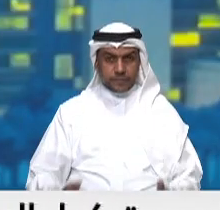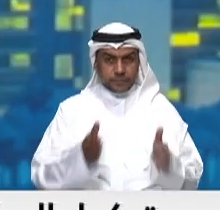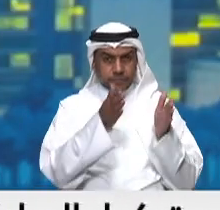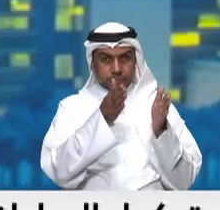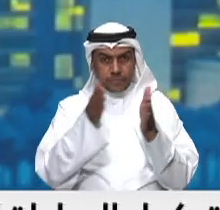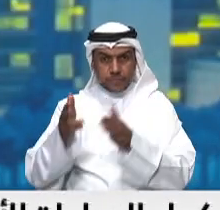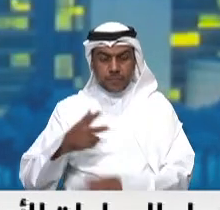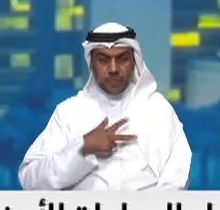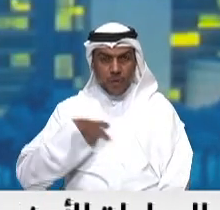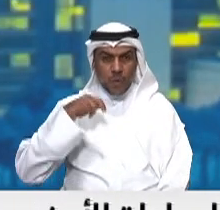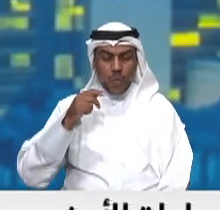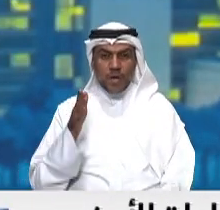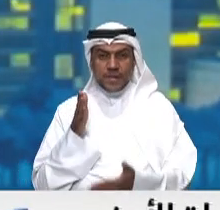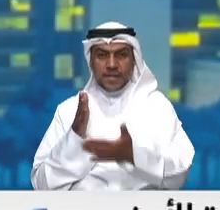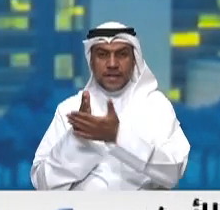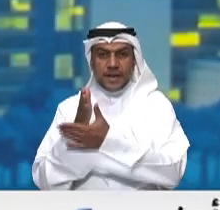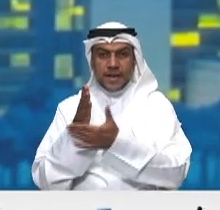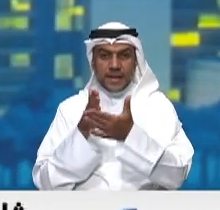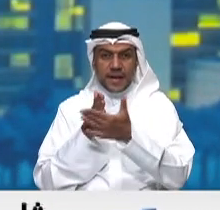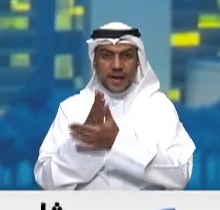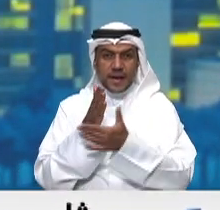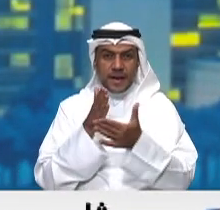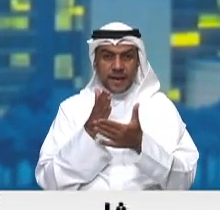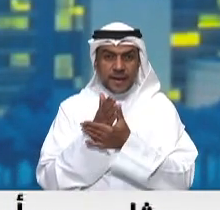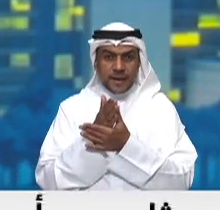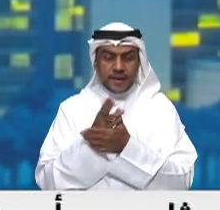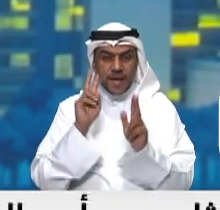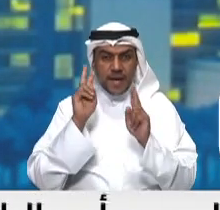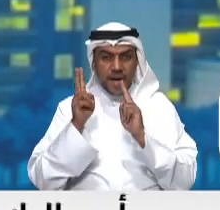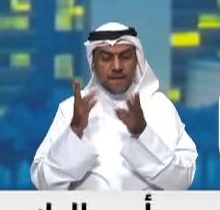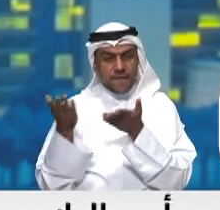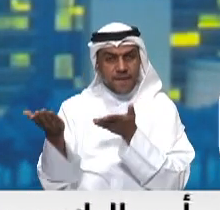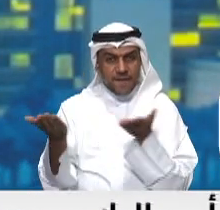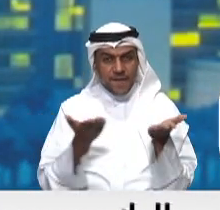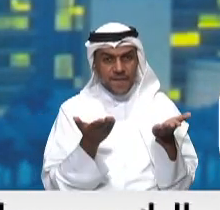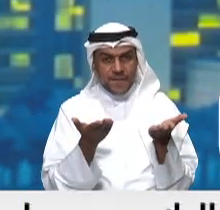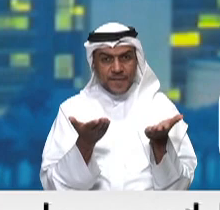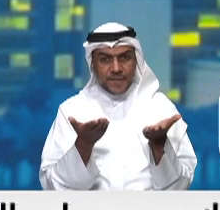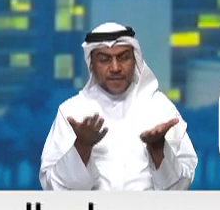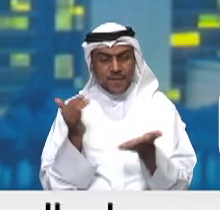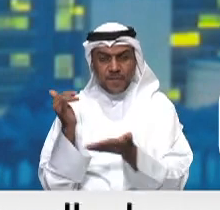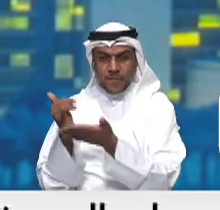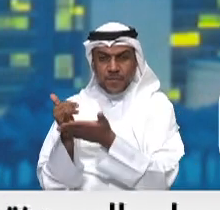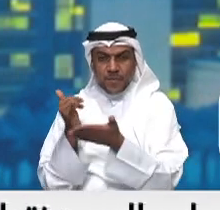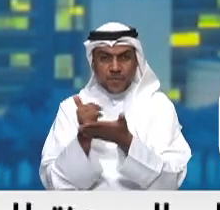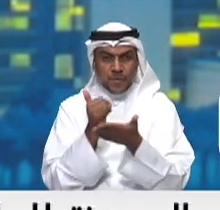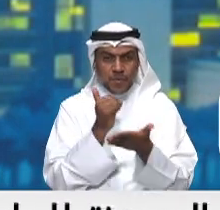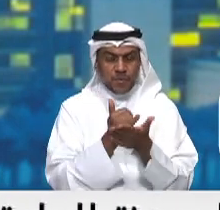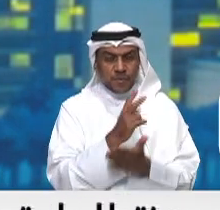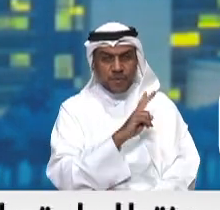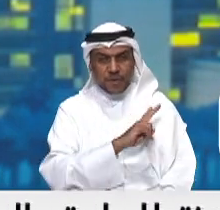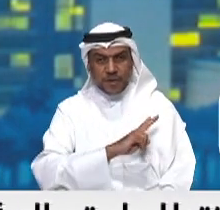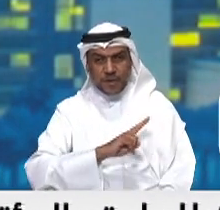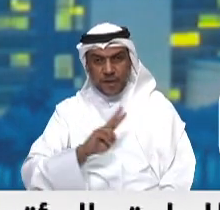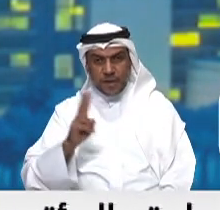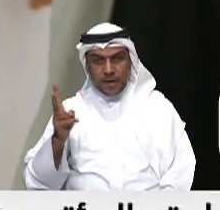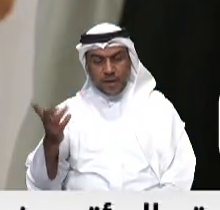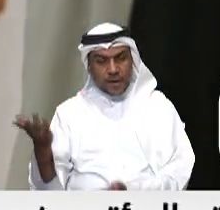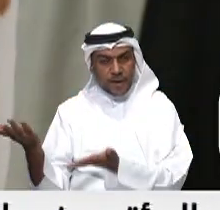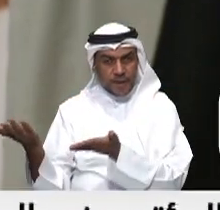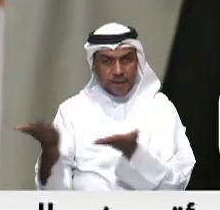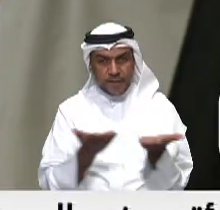اقام وزير الخارجيه عبد الله لحيا حفل استقبال على شرف وزراء وكبار مسؤولي الدول والمنظمات الدوليه